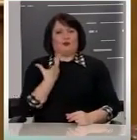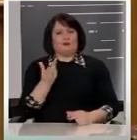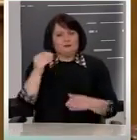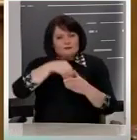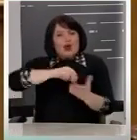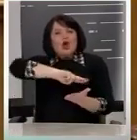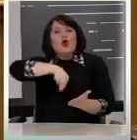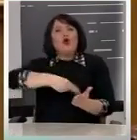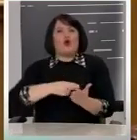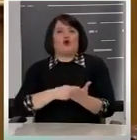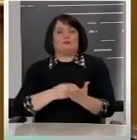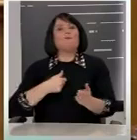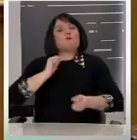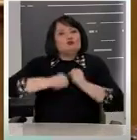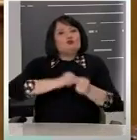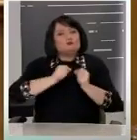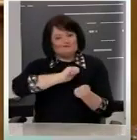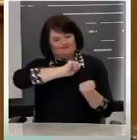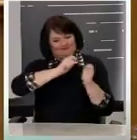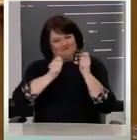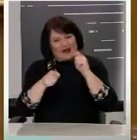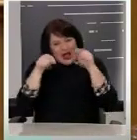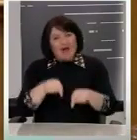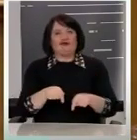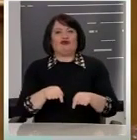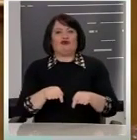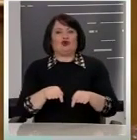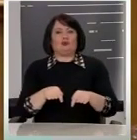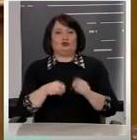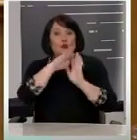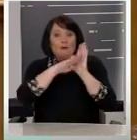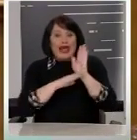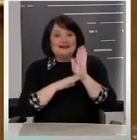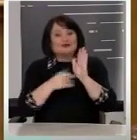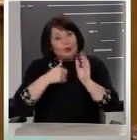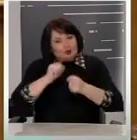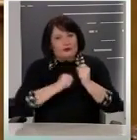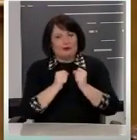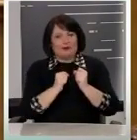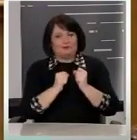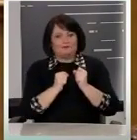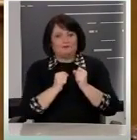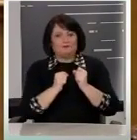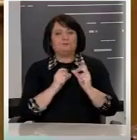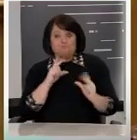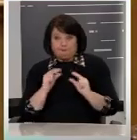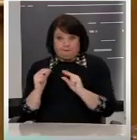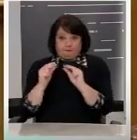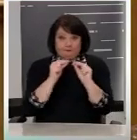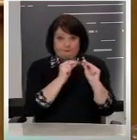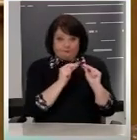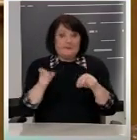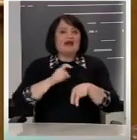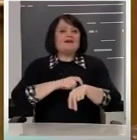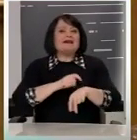στις προσπάθειες που γίνονται για να αλλάξει αυτό ακριβώς το πλαίσιο. Οι συζητήσεις που βρίσκονται αυτή τη